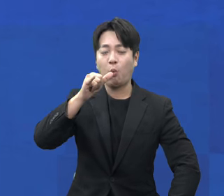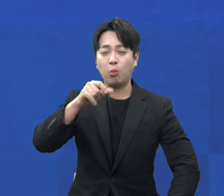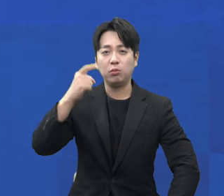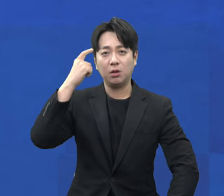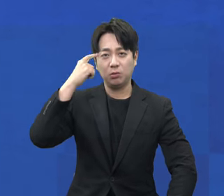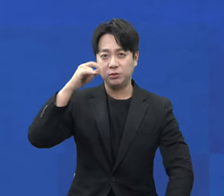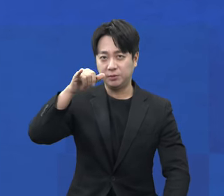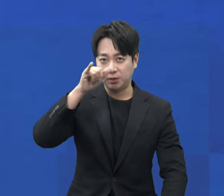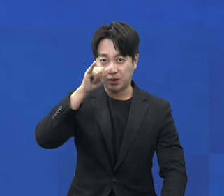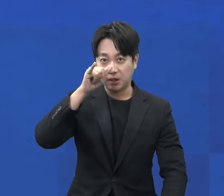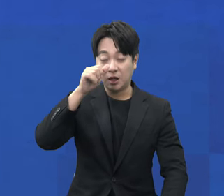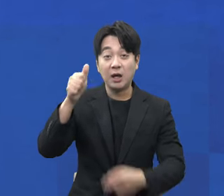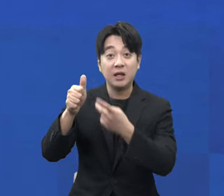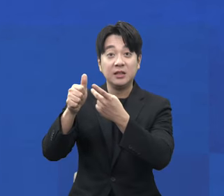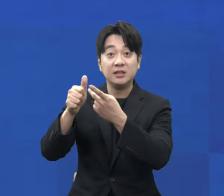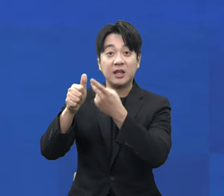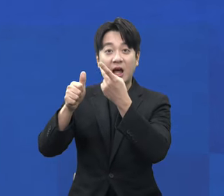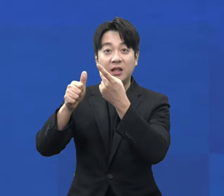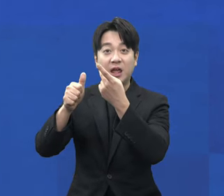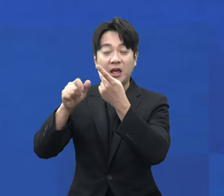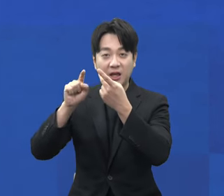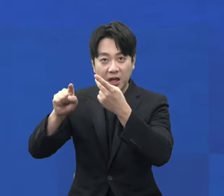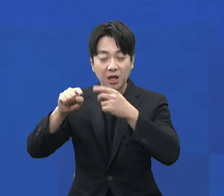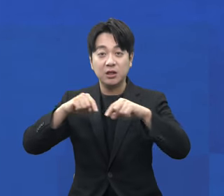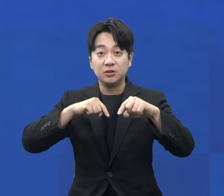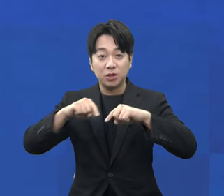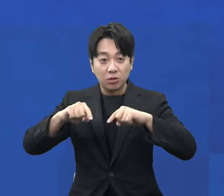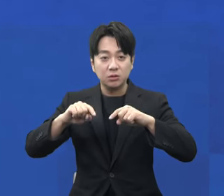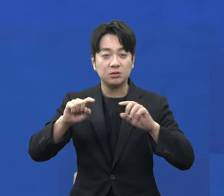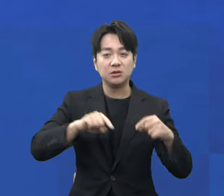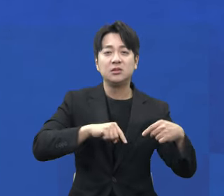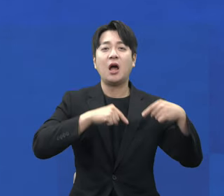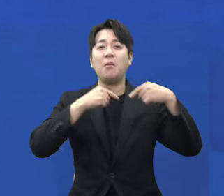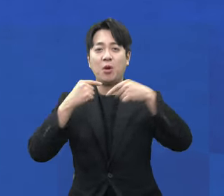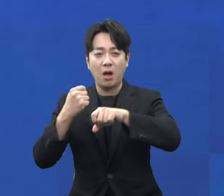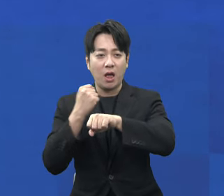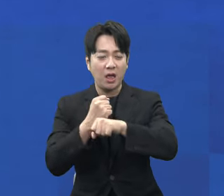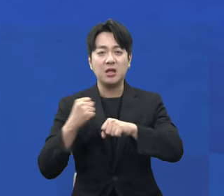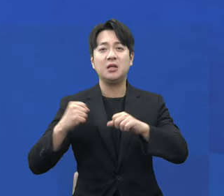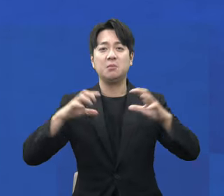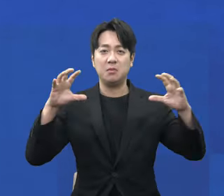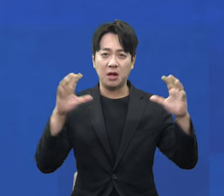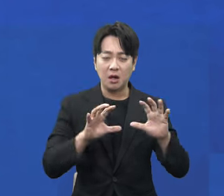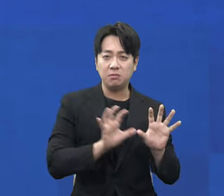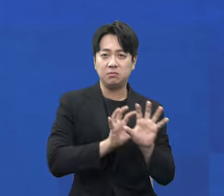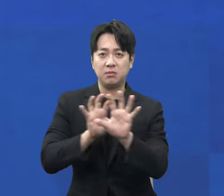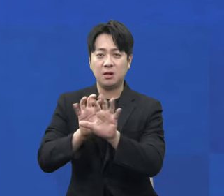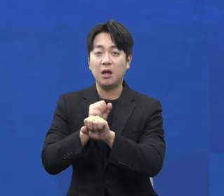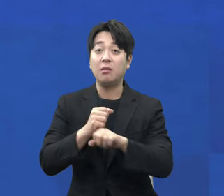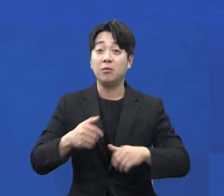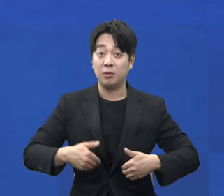탄핵 투쟁 전선에 뛰어들면 됩니다. 그러면 윤석열 정권은 끝장납니다.